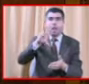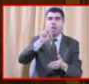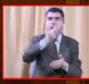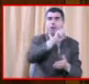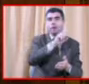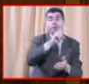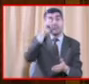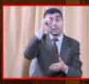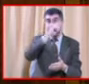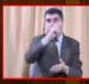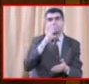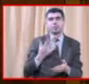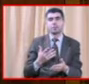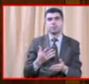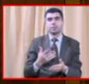راه ما كاينش ماء أخضر من الماء.